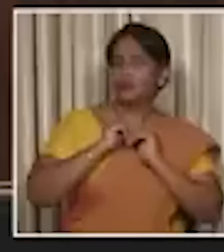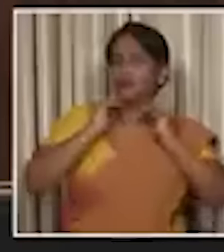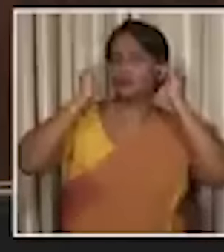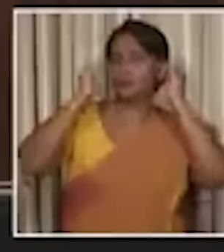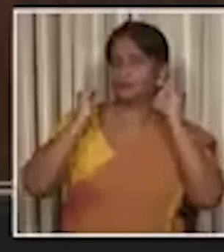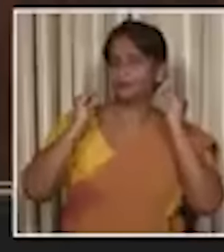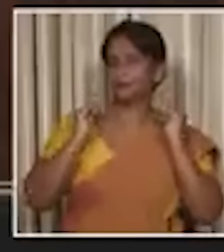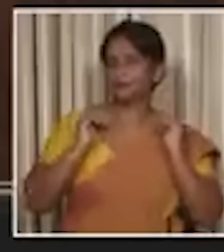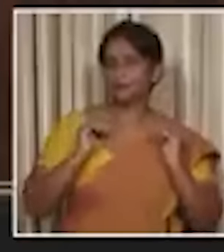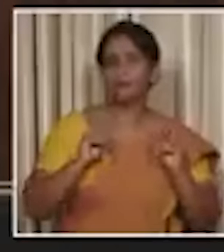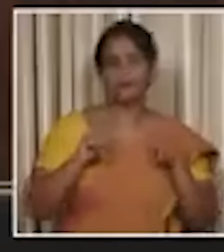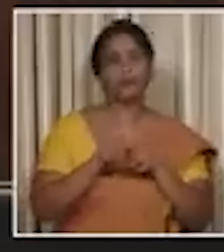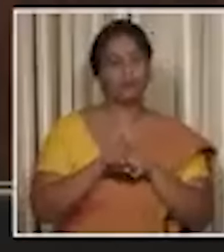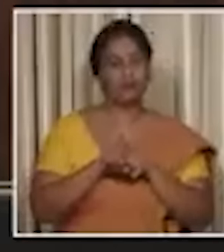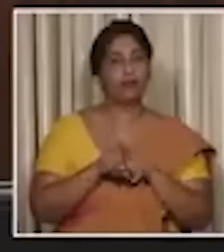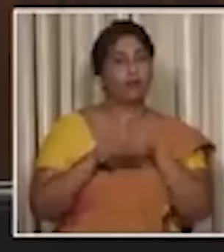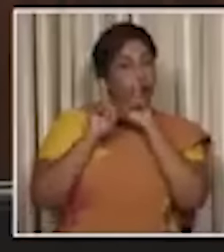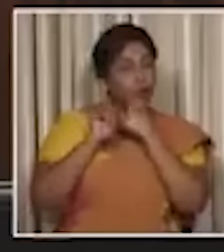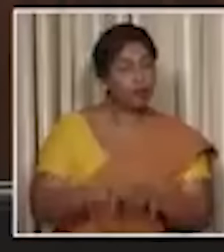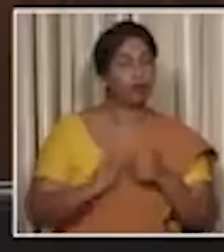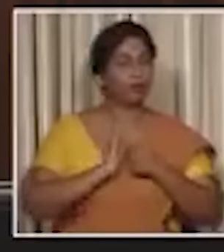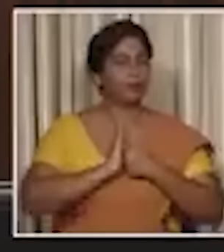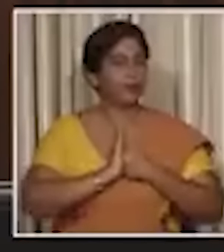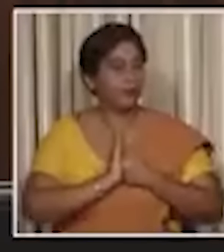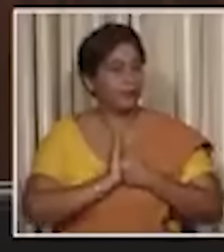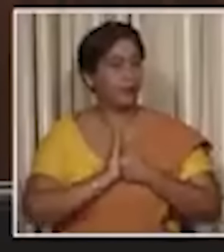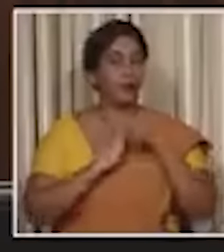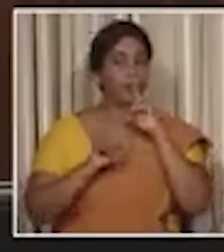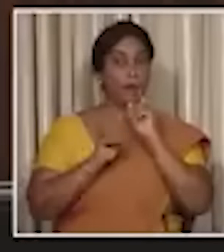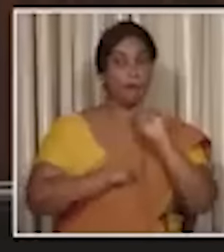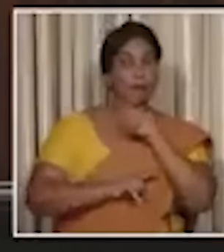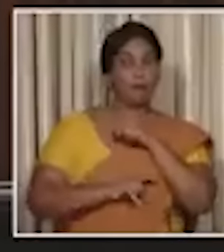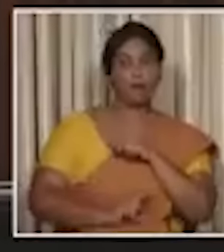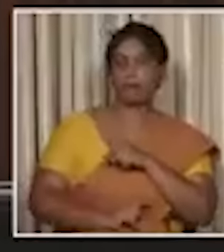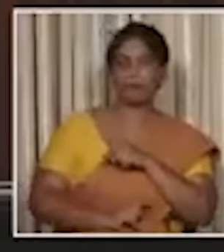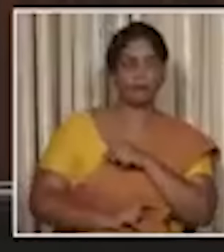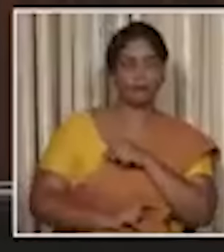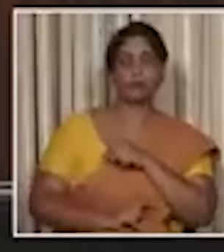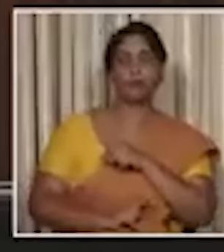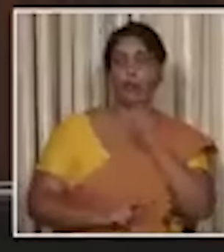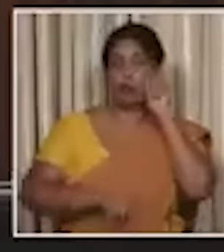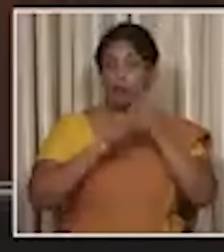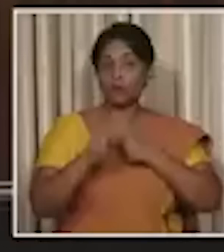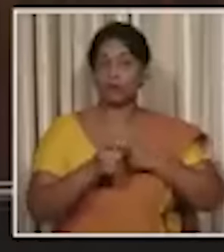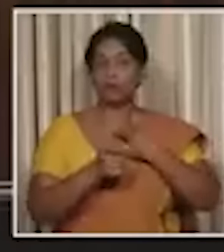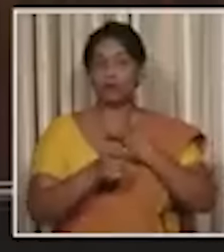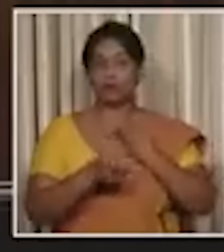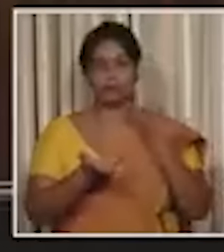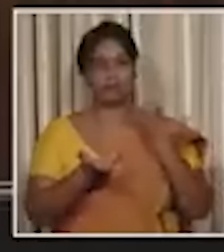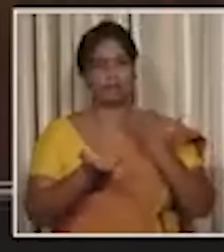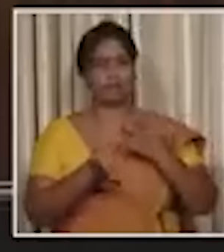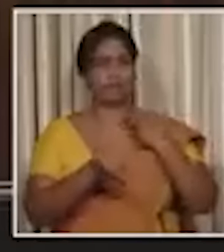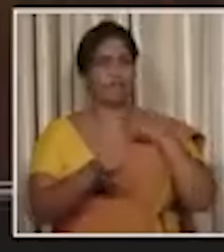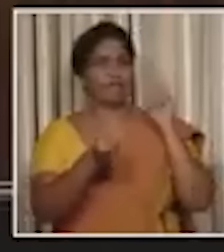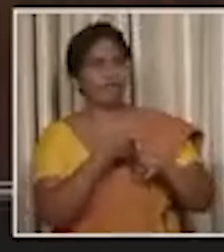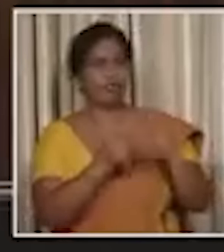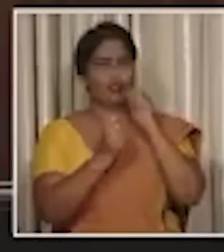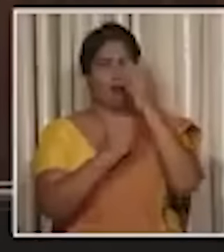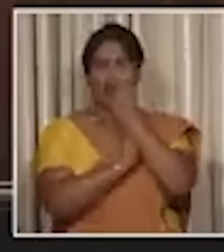ஒரு அரசியல்வாதியோ அதிகாரம் படைத்தவர்களோ இதற்கு அப்பால் சட்டத்துக்கு மேலே இருக்க முடியாது. அனைவரும் சட்டத்துக்கு கீழே